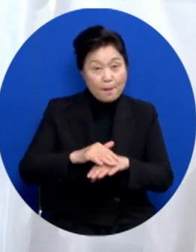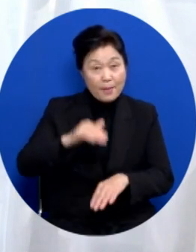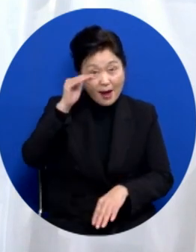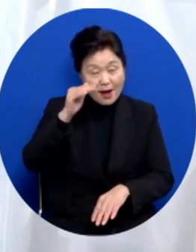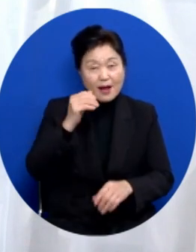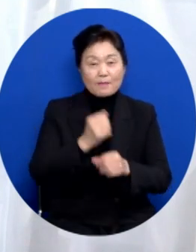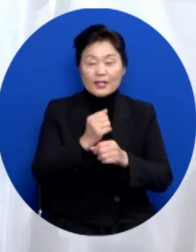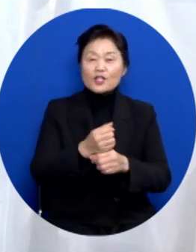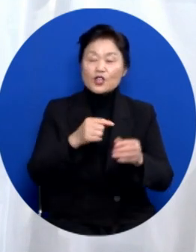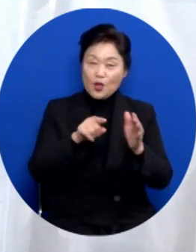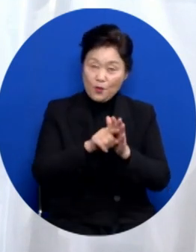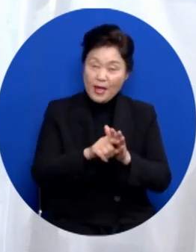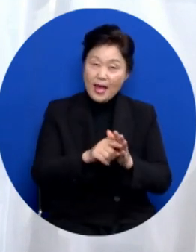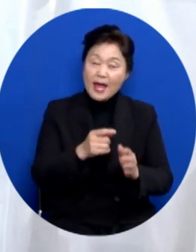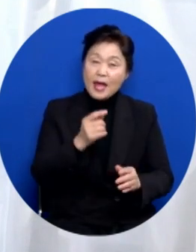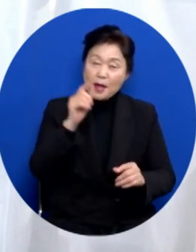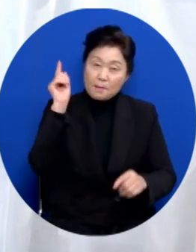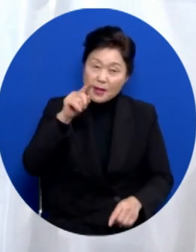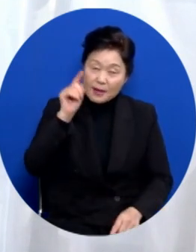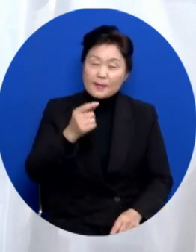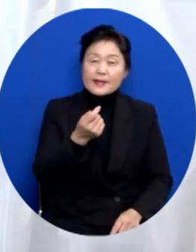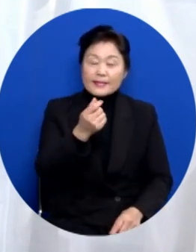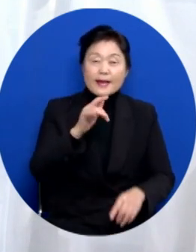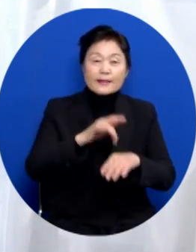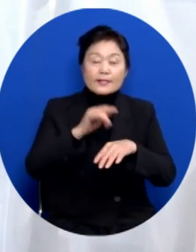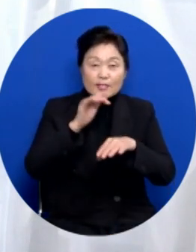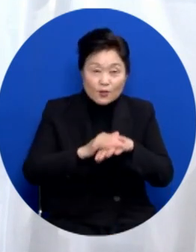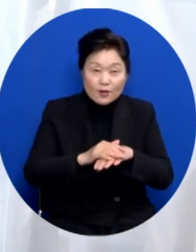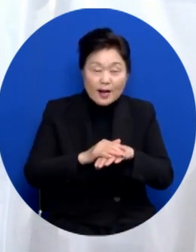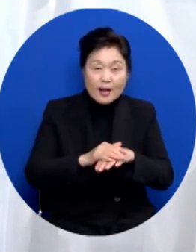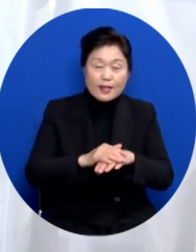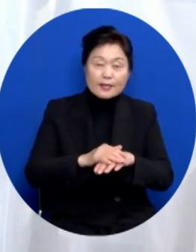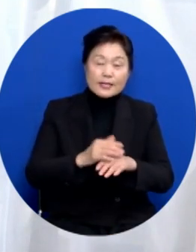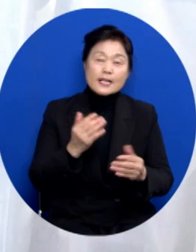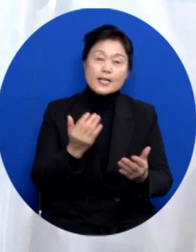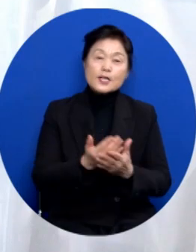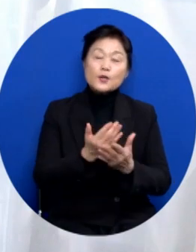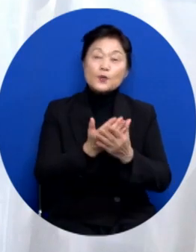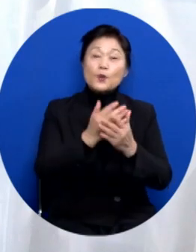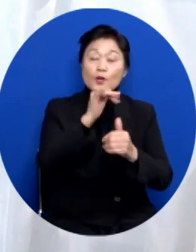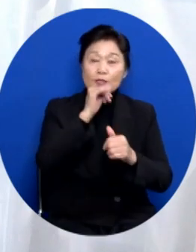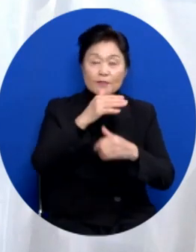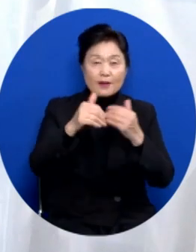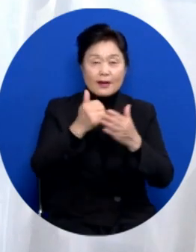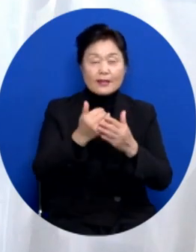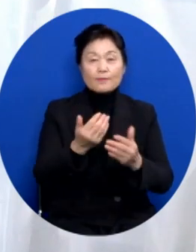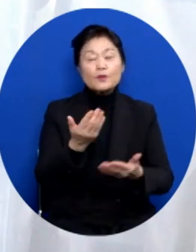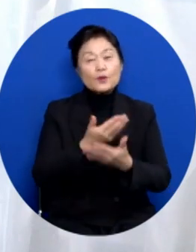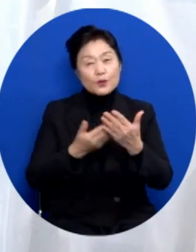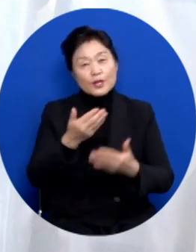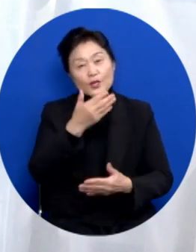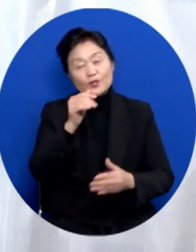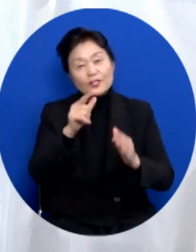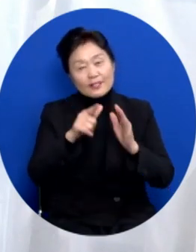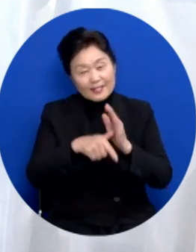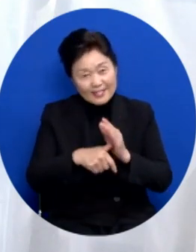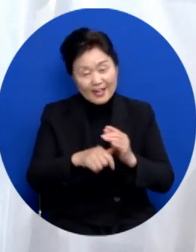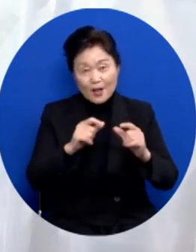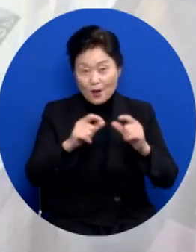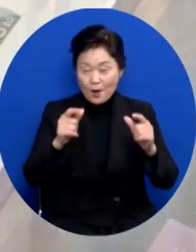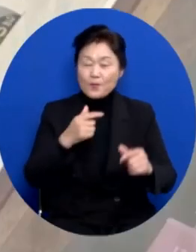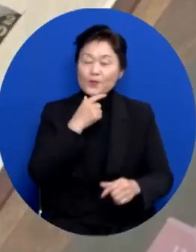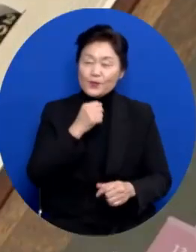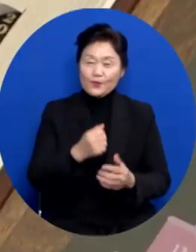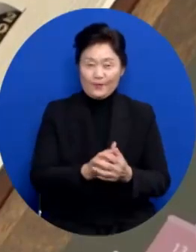것 같고 매일 작은 습관들을 하나씩 가지고 꾸준히 하나님과 교제할 수 있는 시간들을 확보하시기를